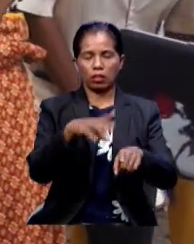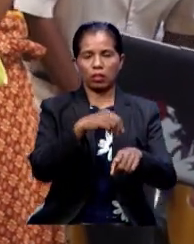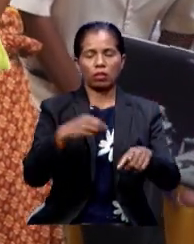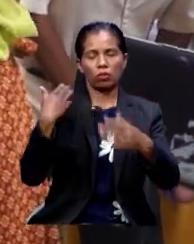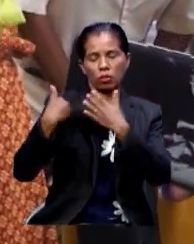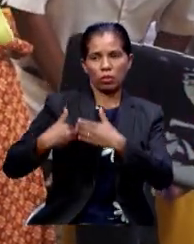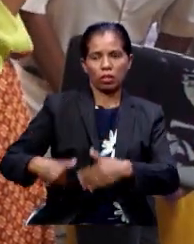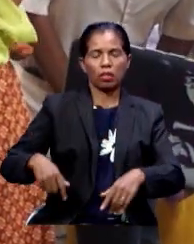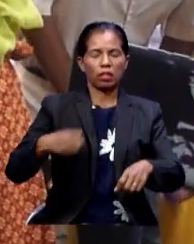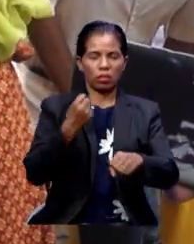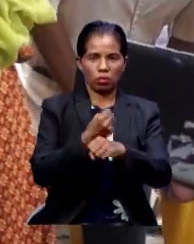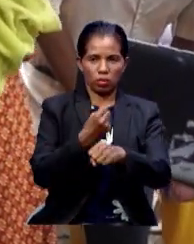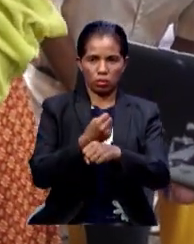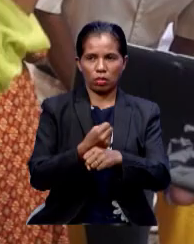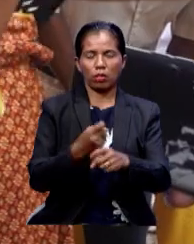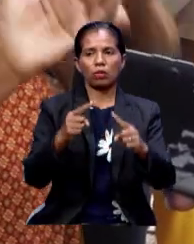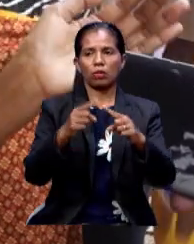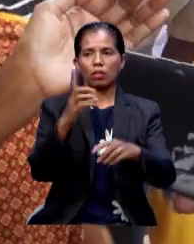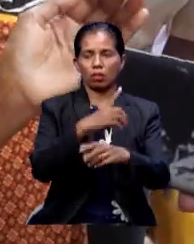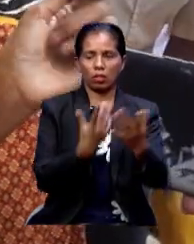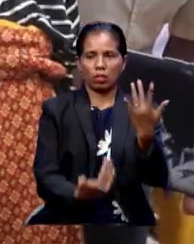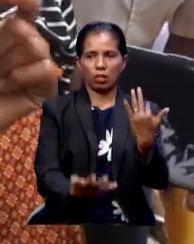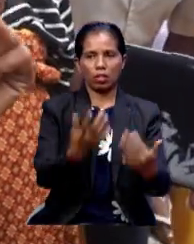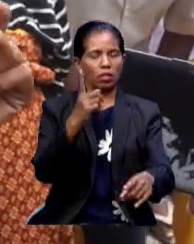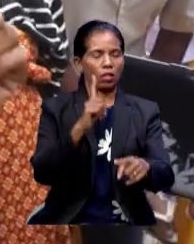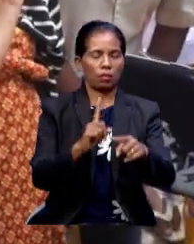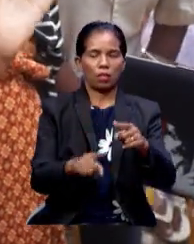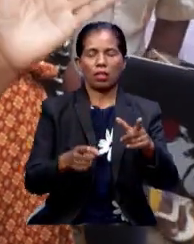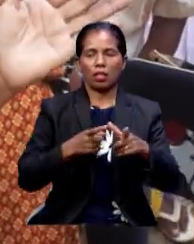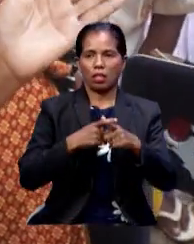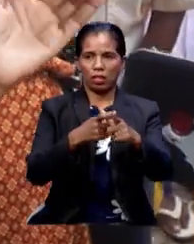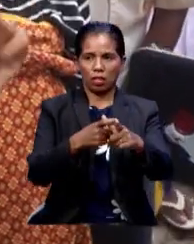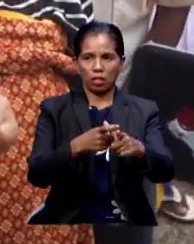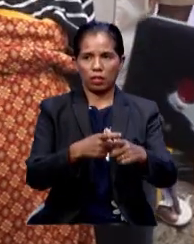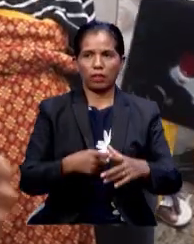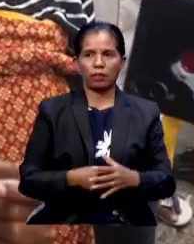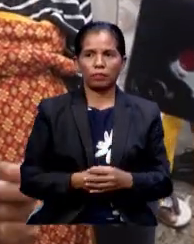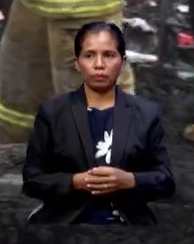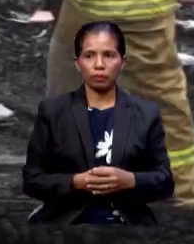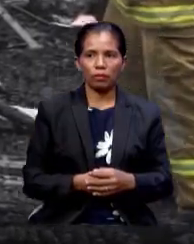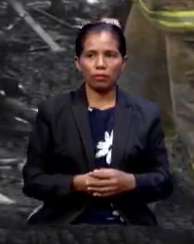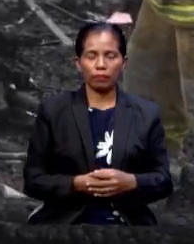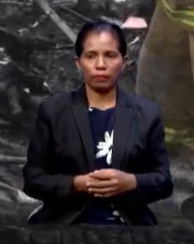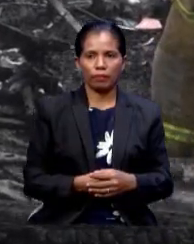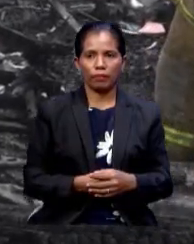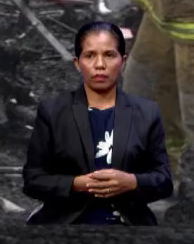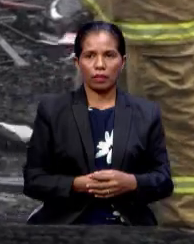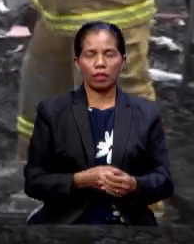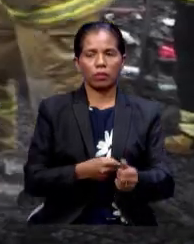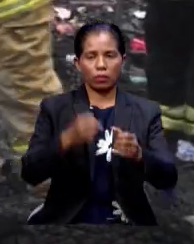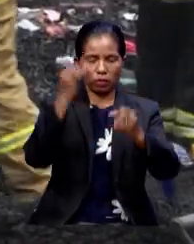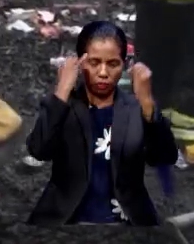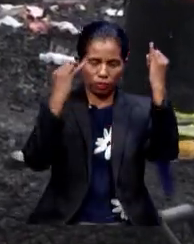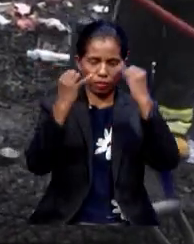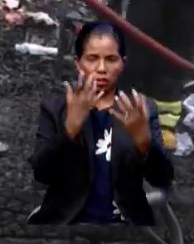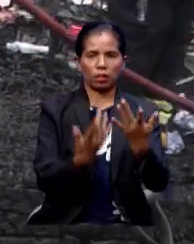vinha então o encare a hania la bela consegue hala isai manas kata Tuir informasi incêndio